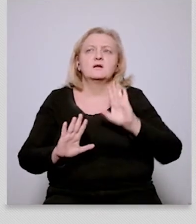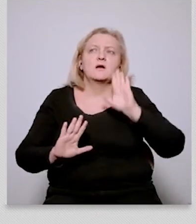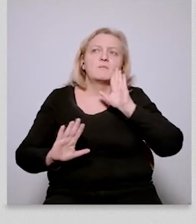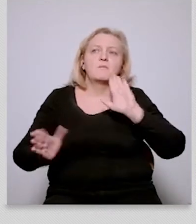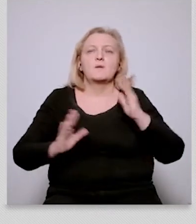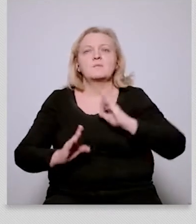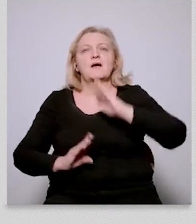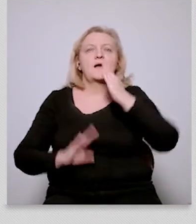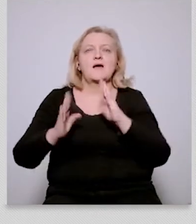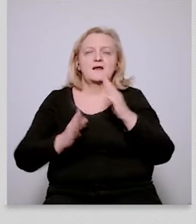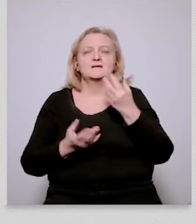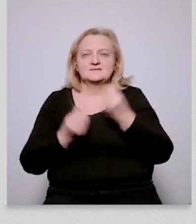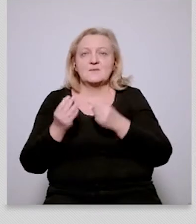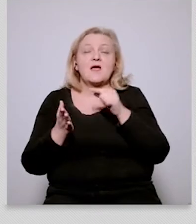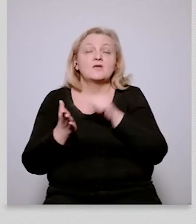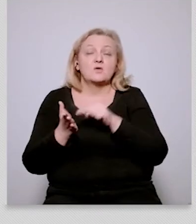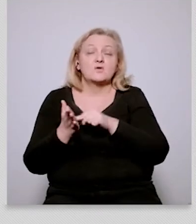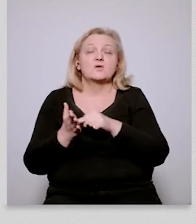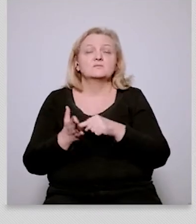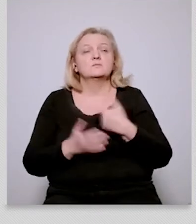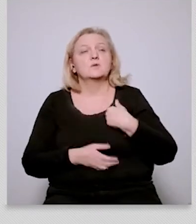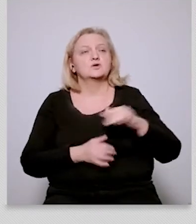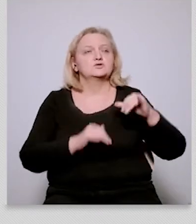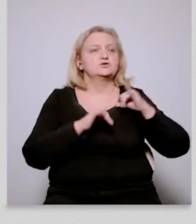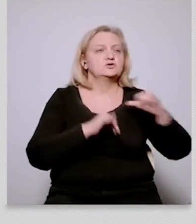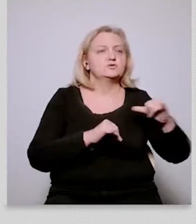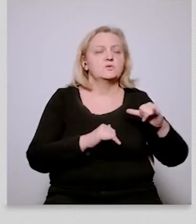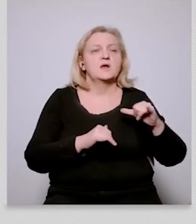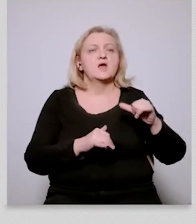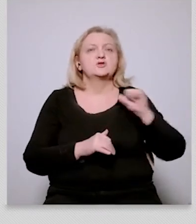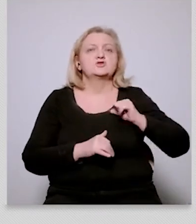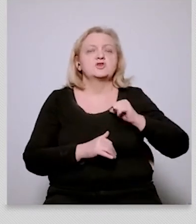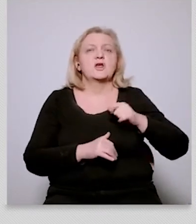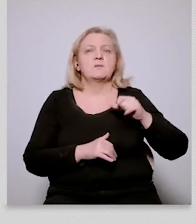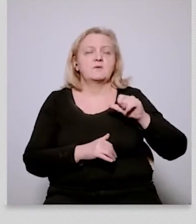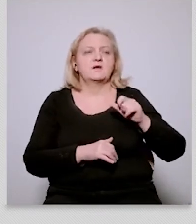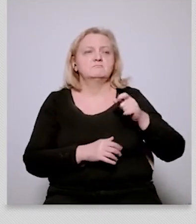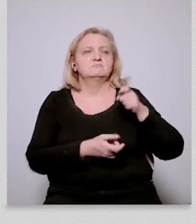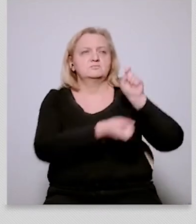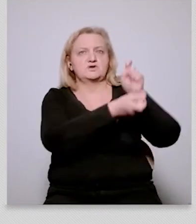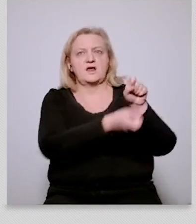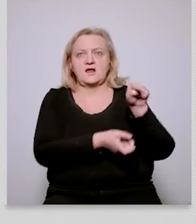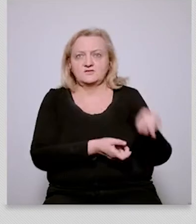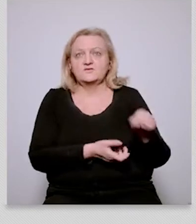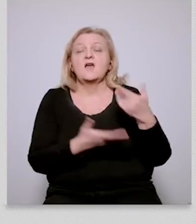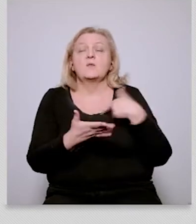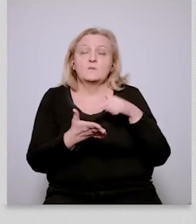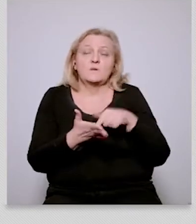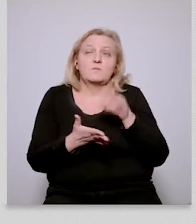wykorzystuje się czyjąś siłę przeciwko tej osobie, taka polityka jiu-jitsu może, czyli